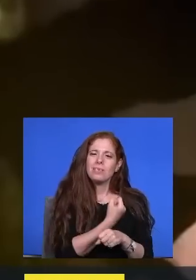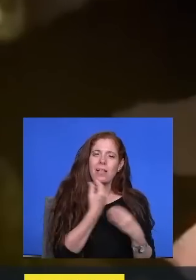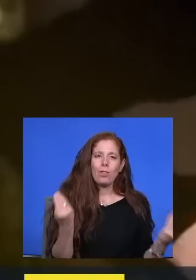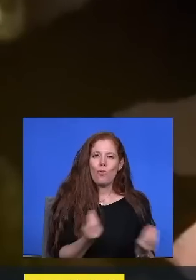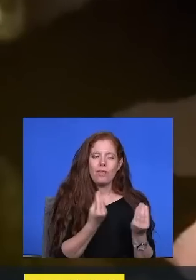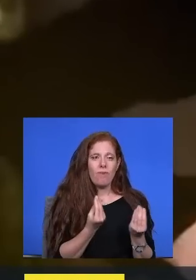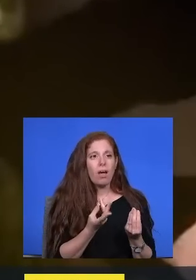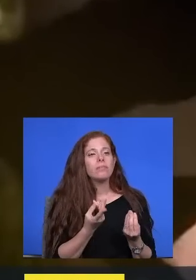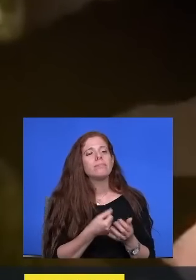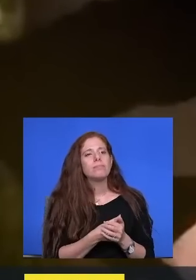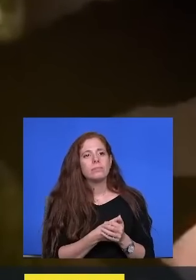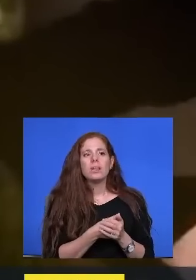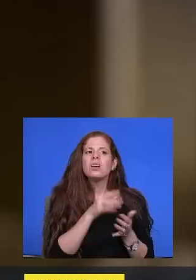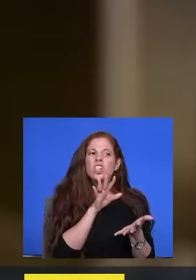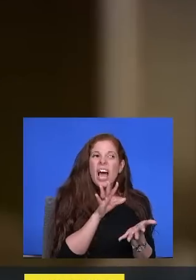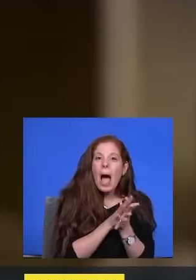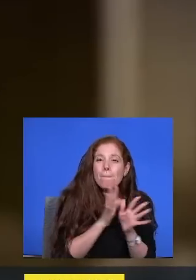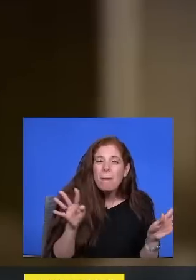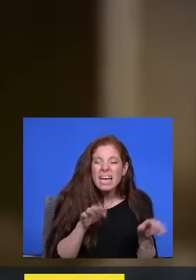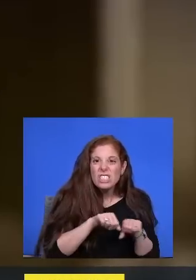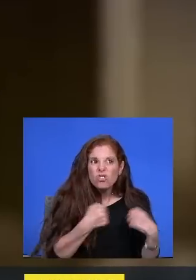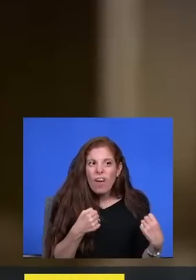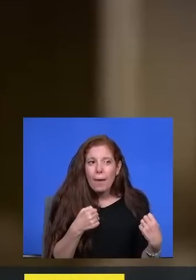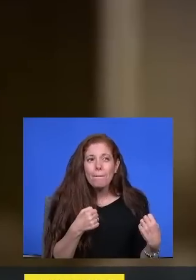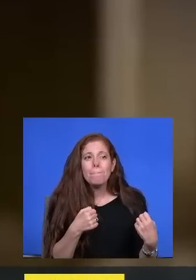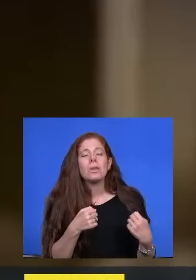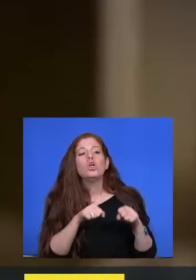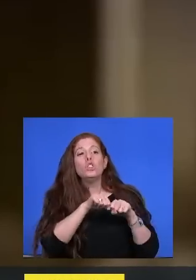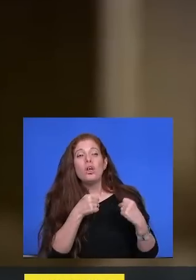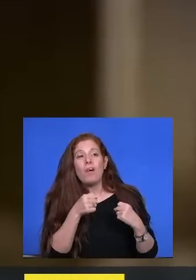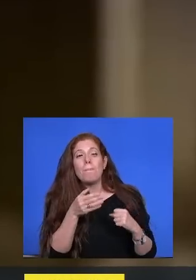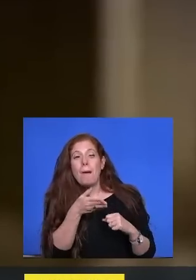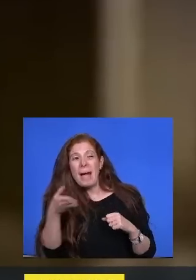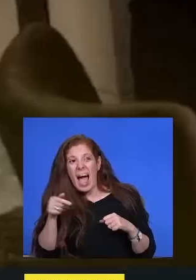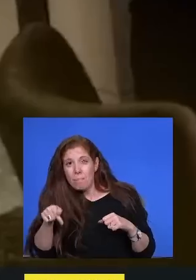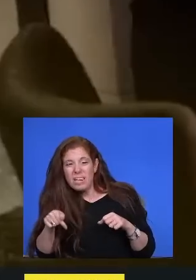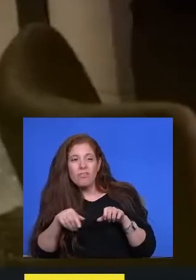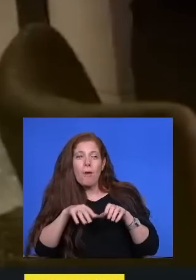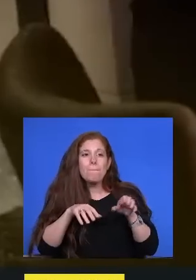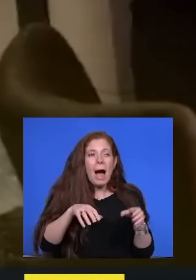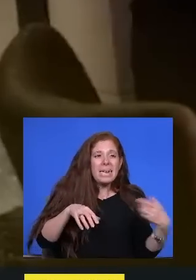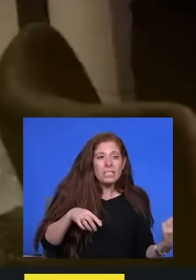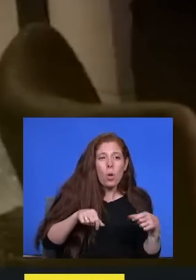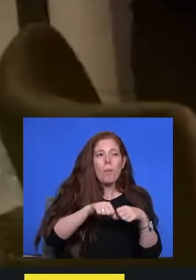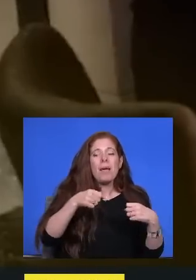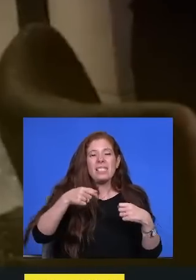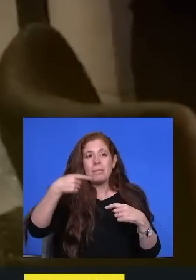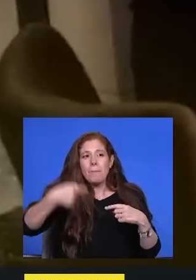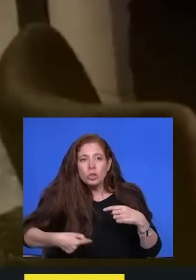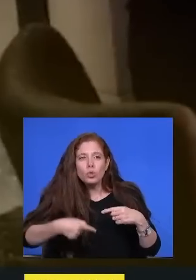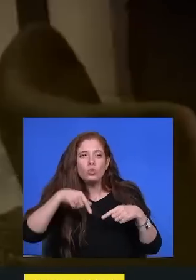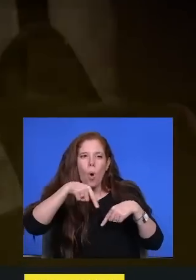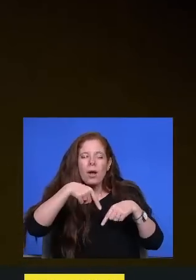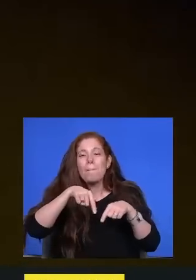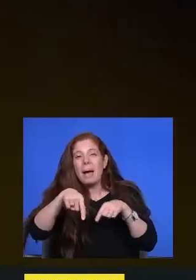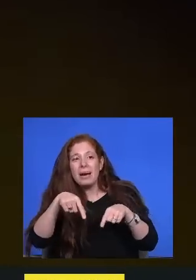8 ribs broken in 14 places. Yeah. Right knee, right ankle broken, left leg tibia broken, the left ankle broken,